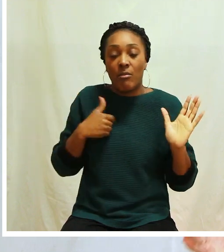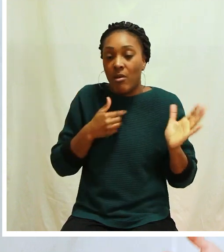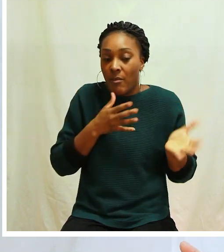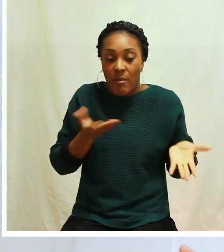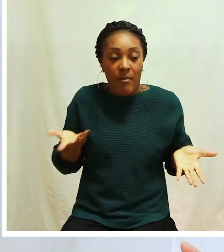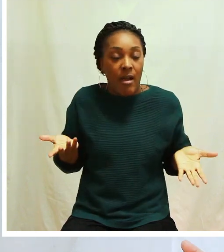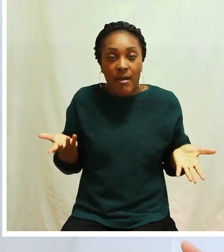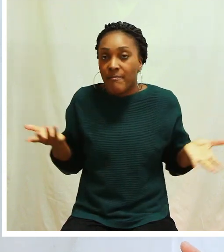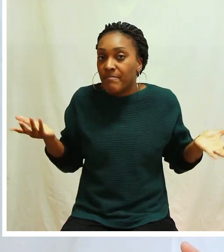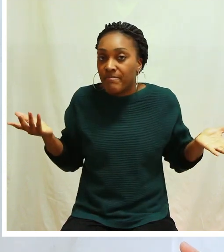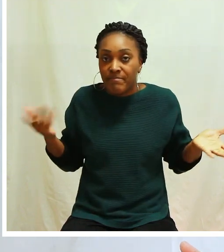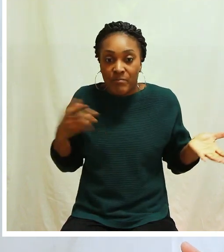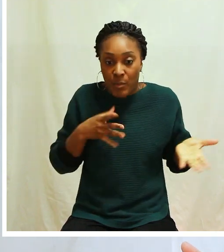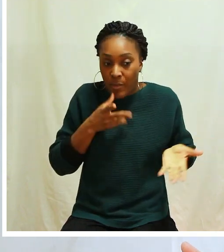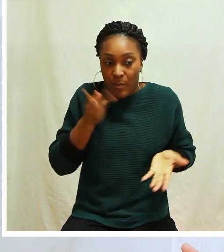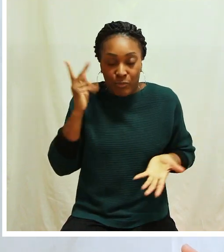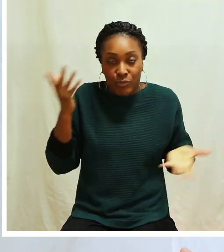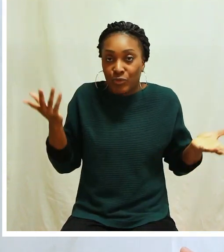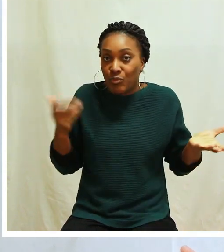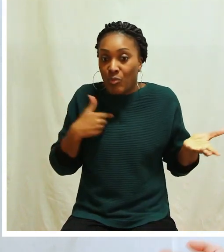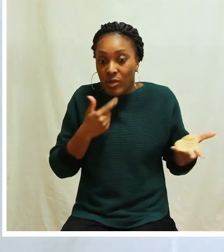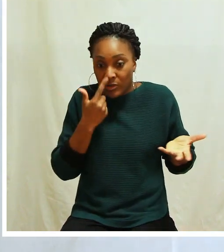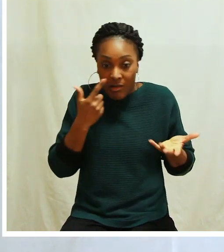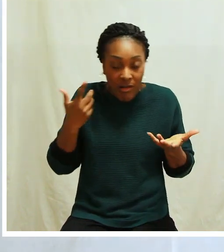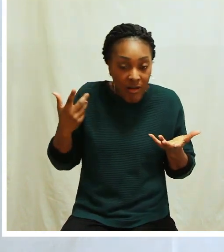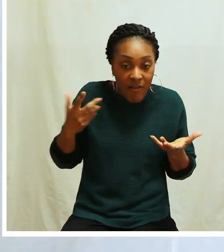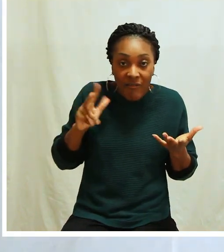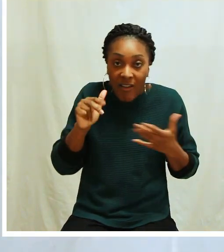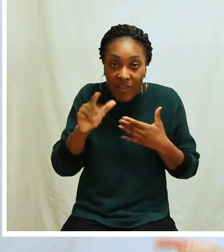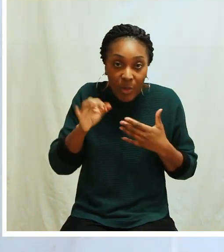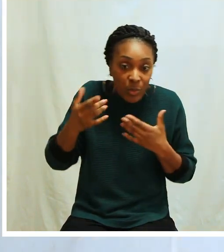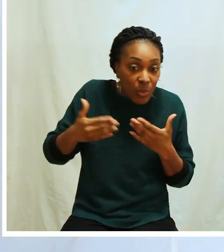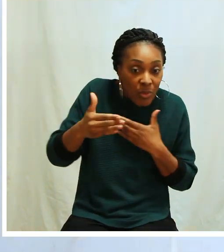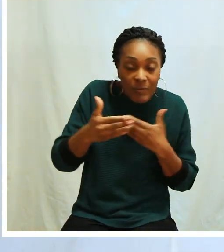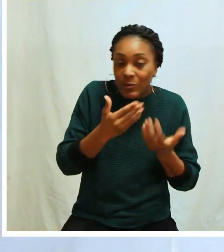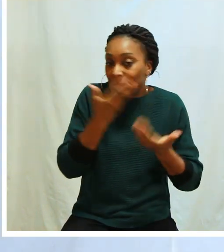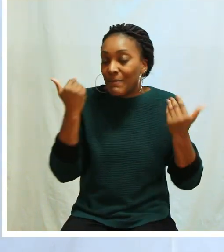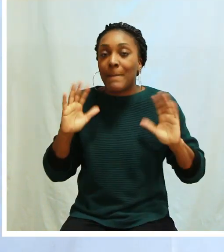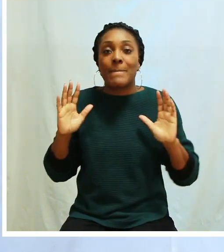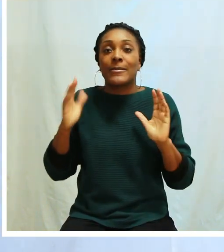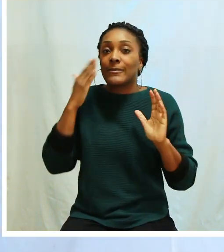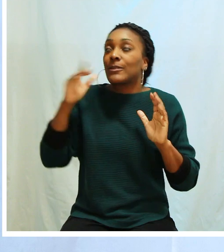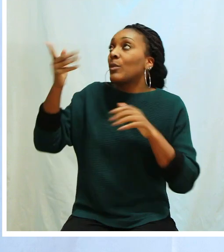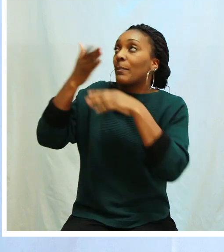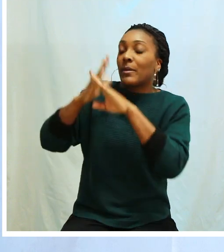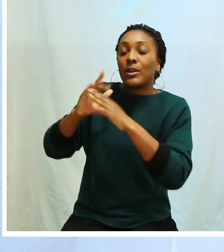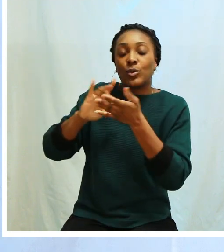mes promesses de demain, je vois pas le bout, mais je sais que toi, tu as déjà préparé les choses.